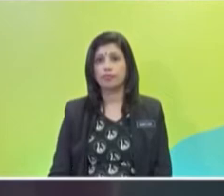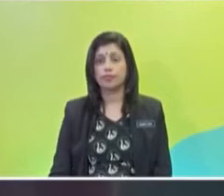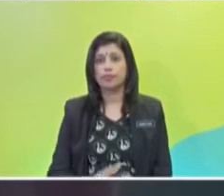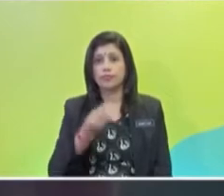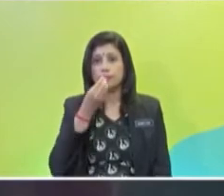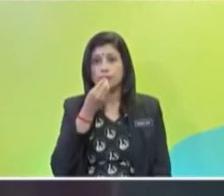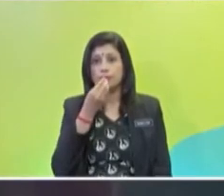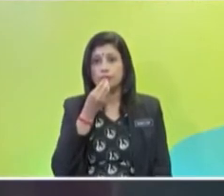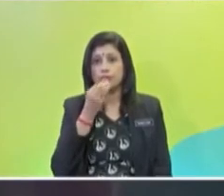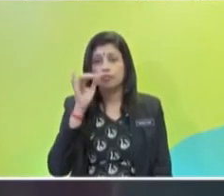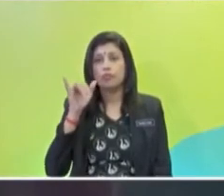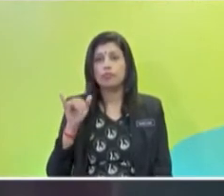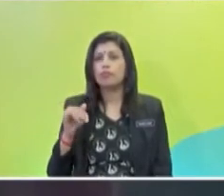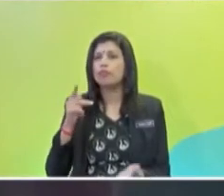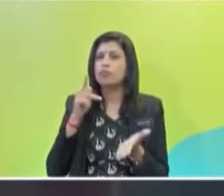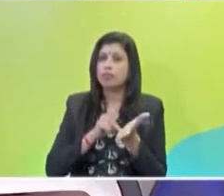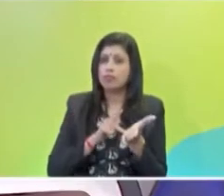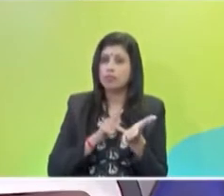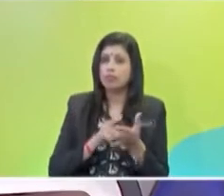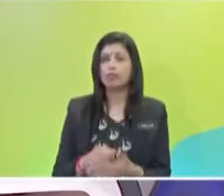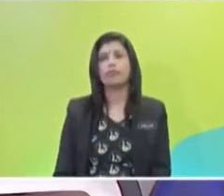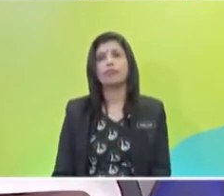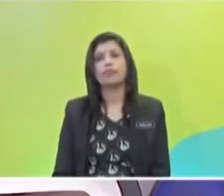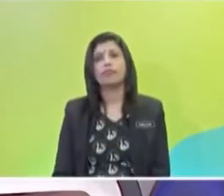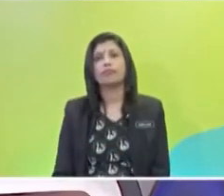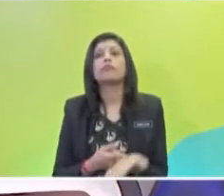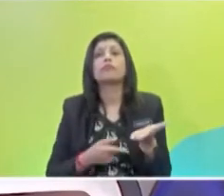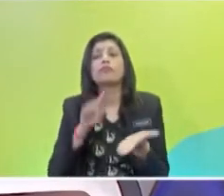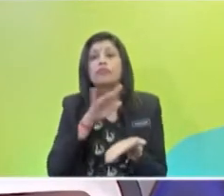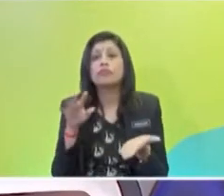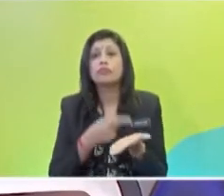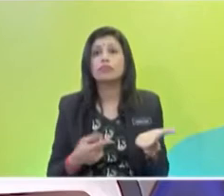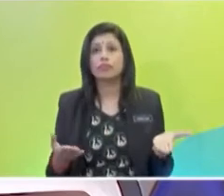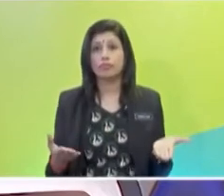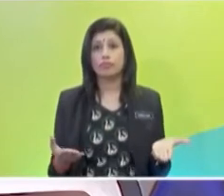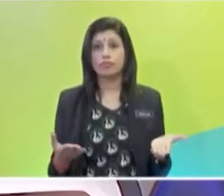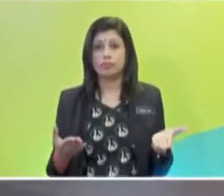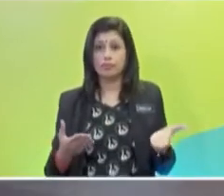sangat berkhasiat. Okey, apa dia? Apa? Okey, apa dia, Abang Din?